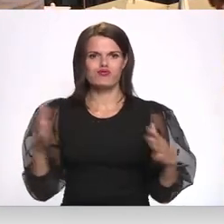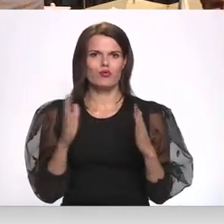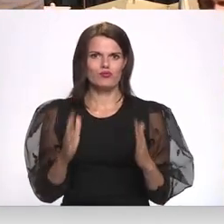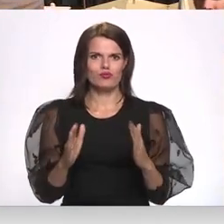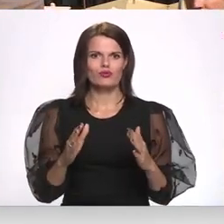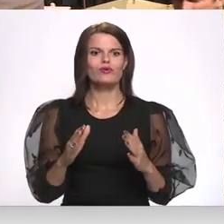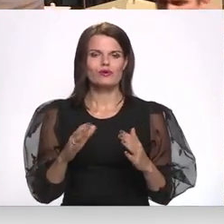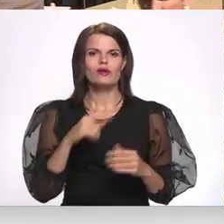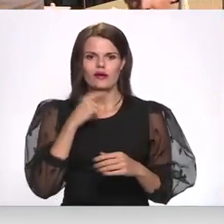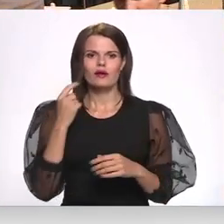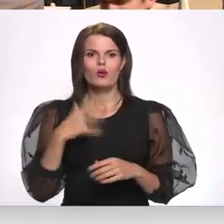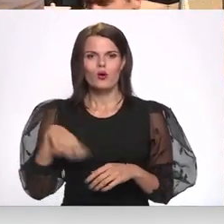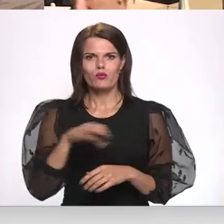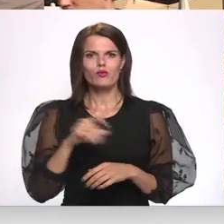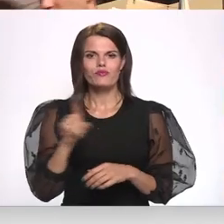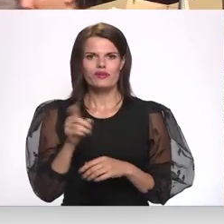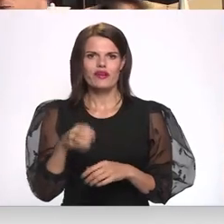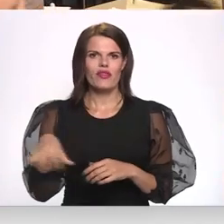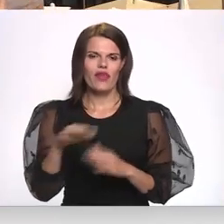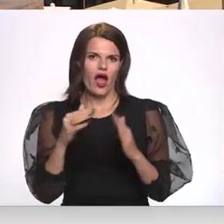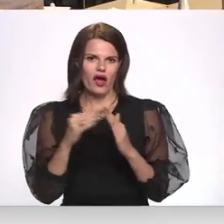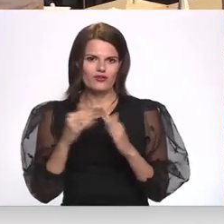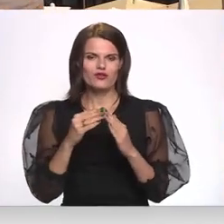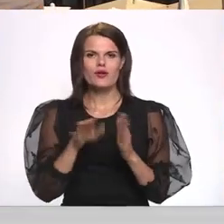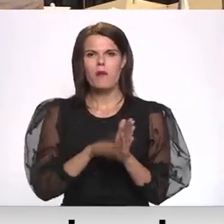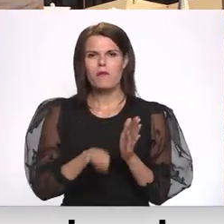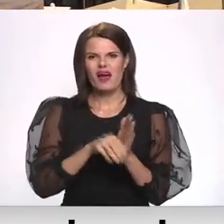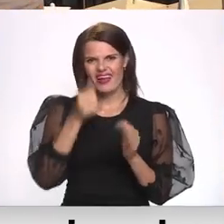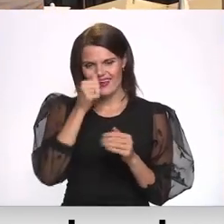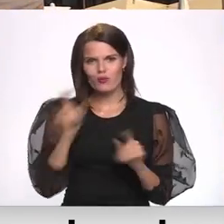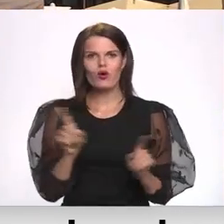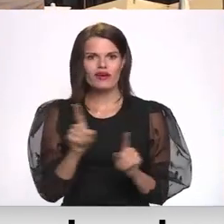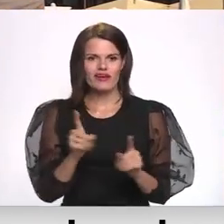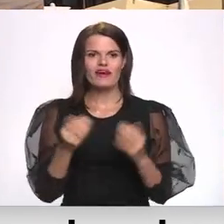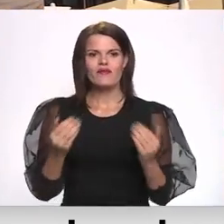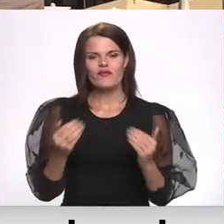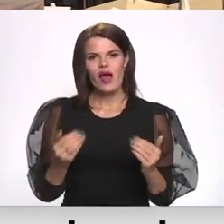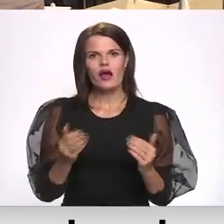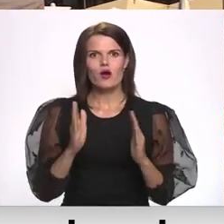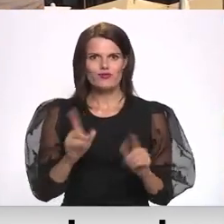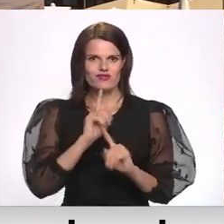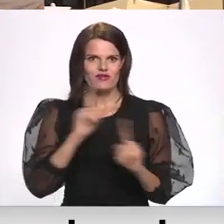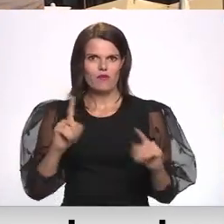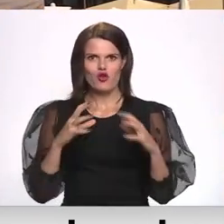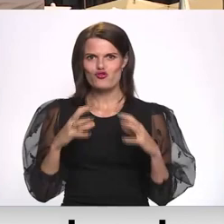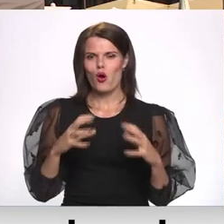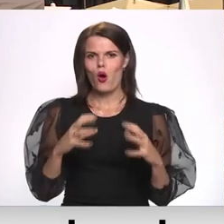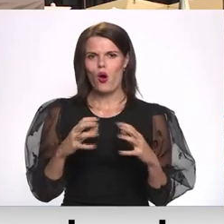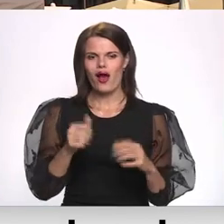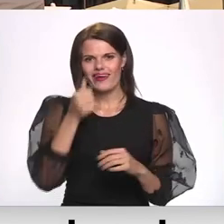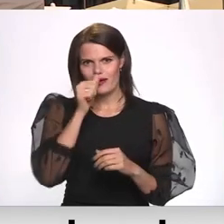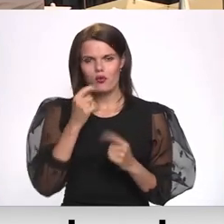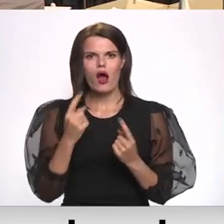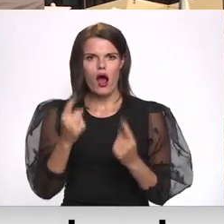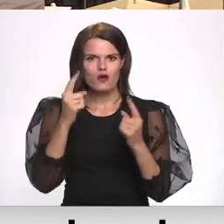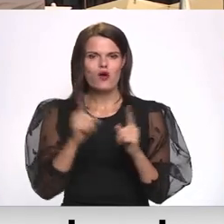kādu dienu novākt? Jā, mums ir dārziņš. Parastos ķiploks jau audzējam, tagad būs neparasts liels. Ķiploki